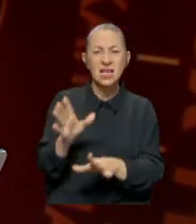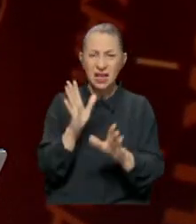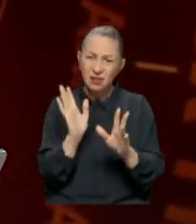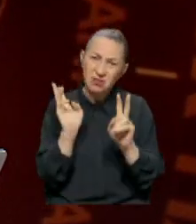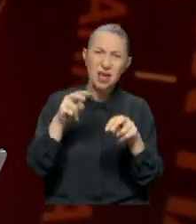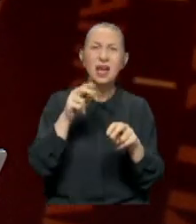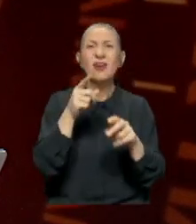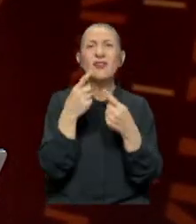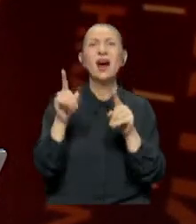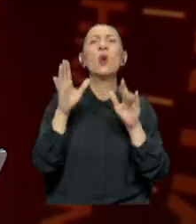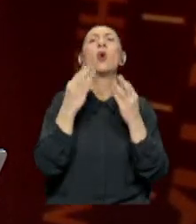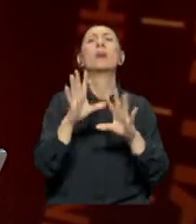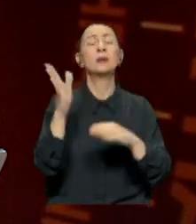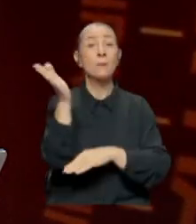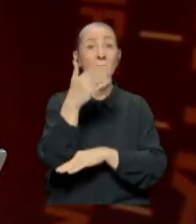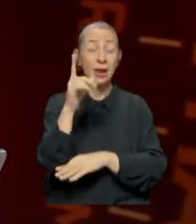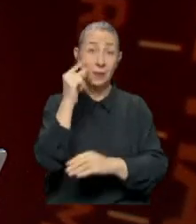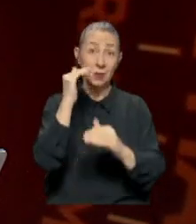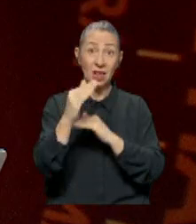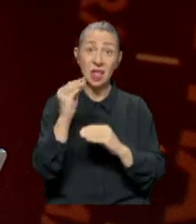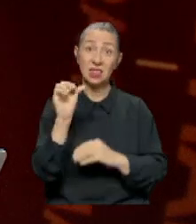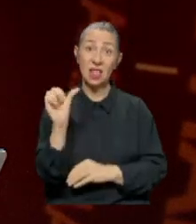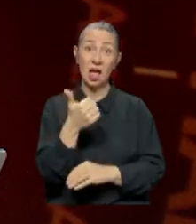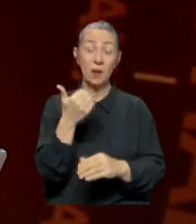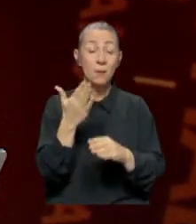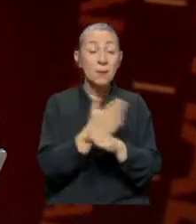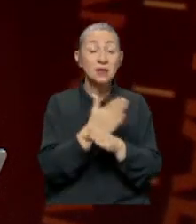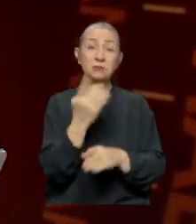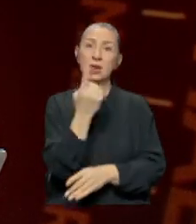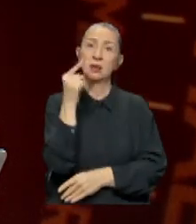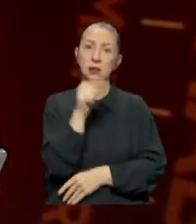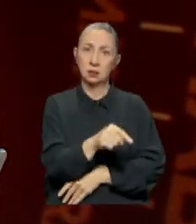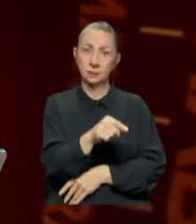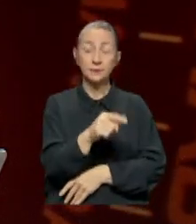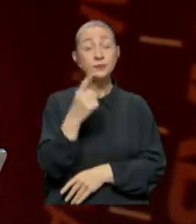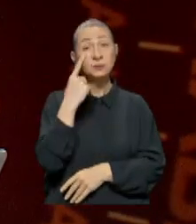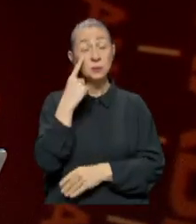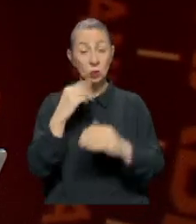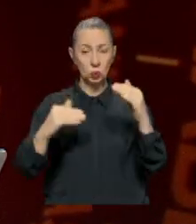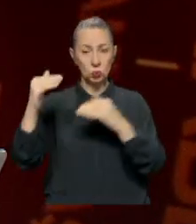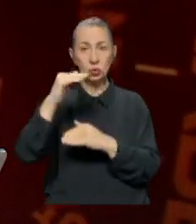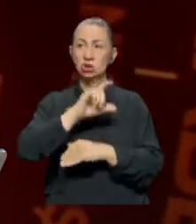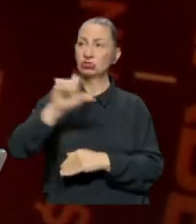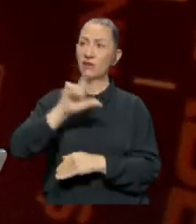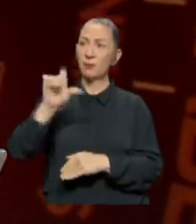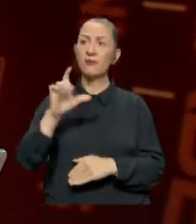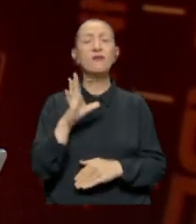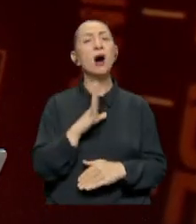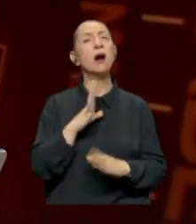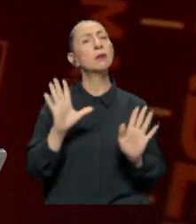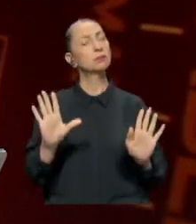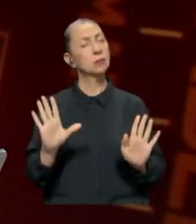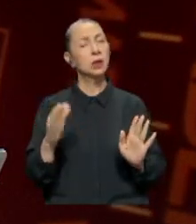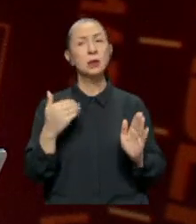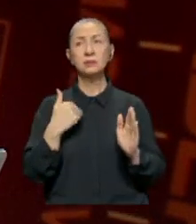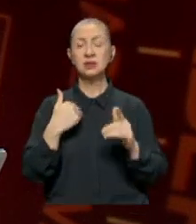gelirseniz farkınız kalmaz. Bayrak bir milletin en değerli varlıklarından biridir. Devletin üst kademesinden cevaplar veriliyor zaten.